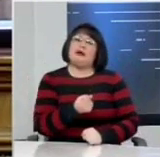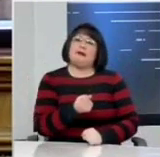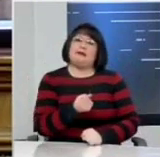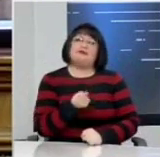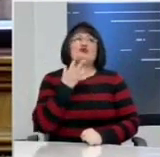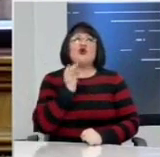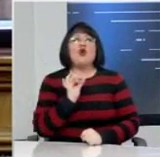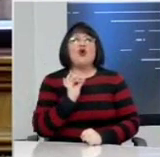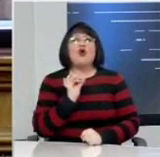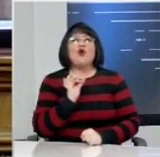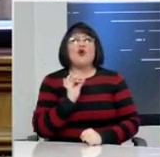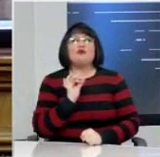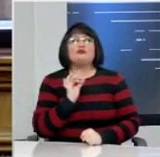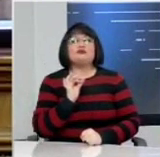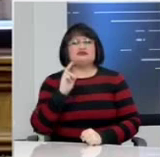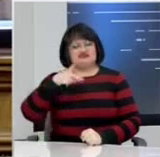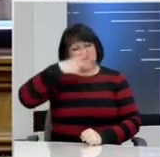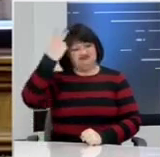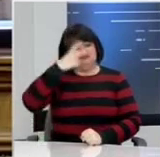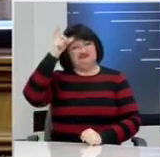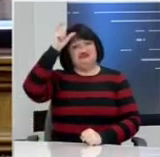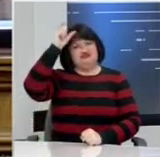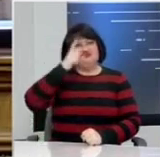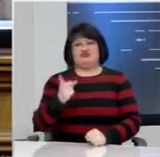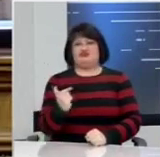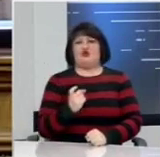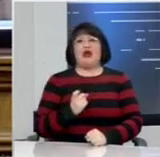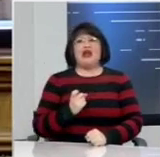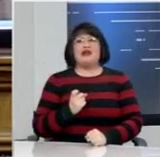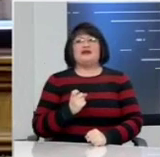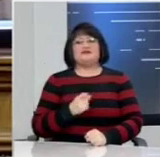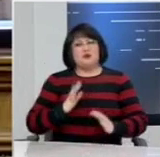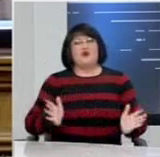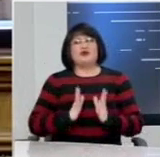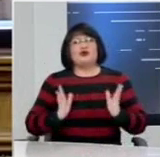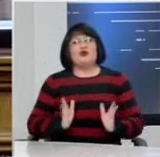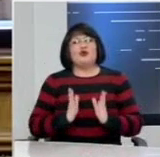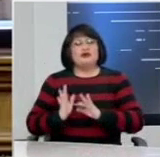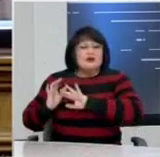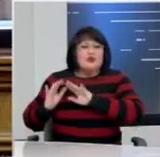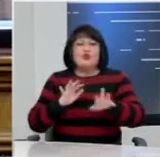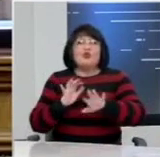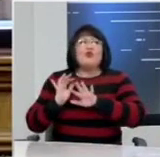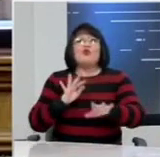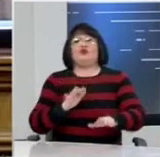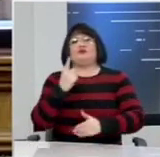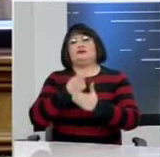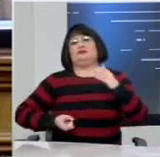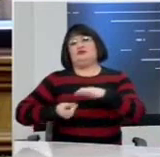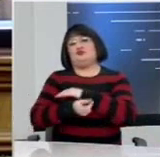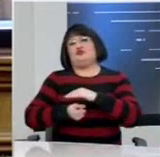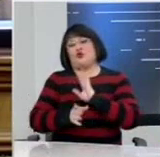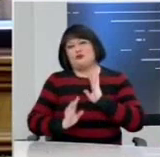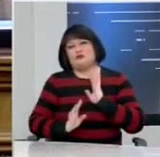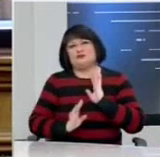Διότι και αχαλήνοντες θα γίνουν οι προκλήσεις και οι ροές θα ενταθούν.